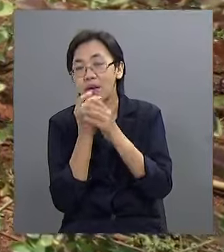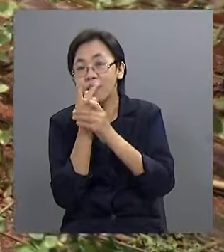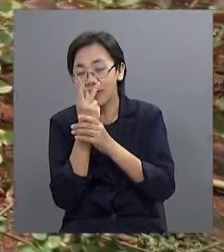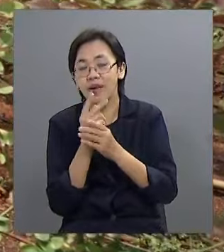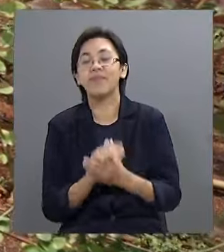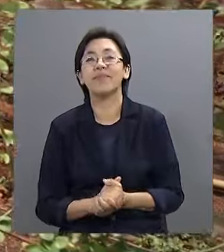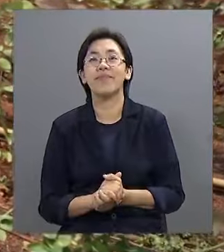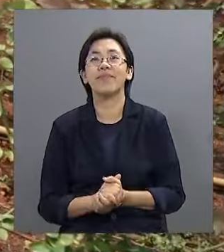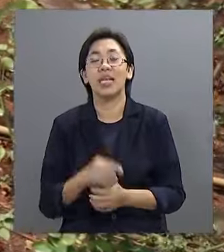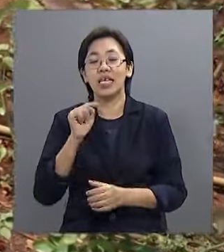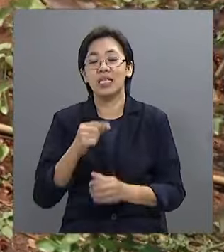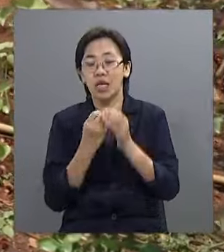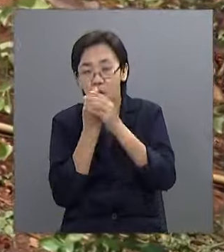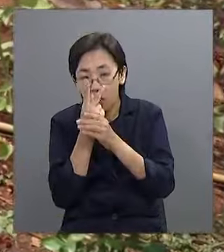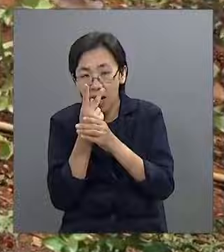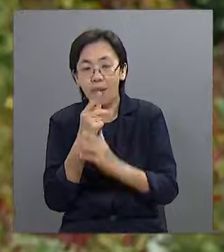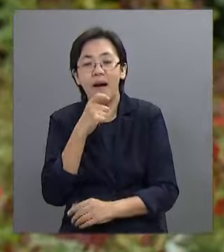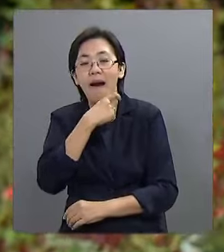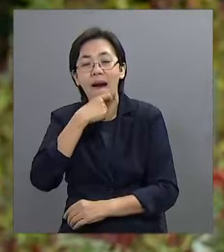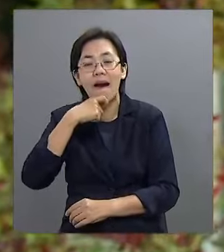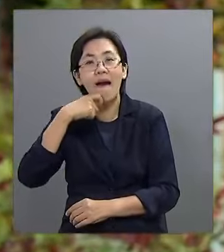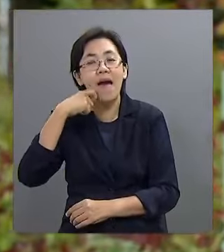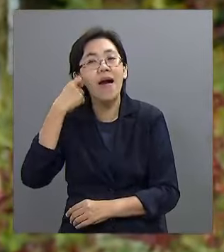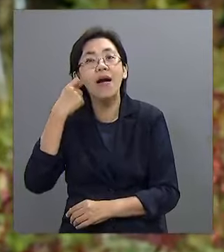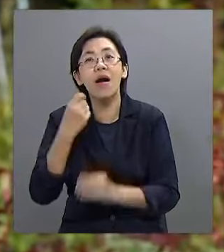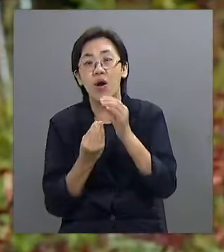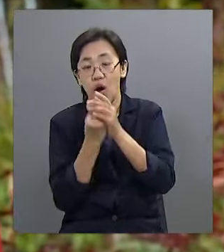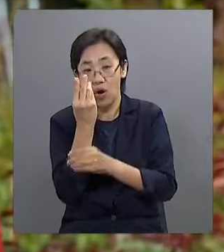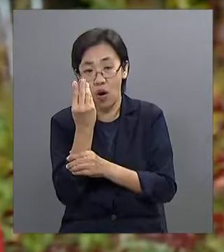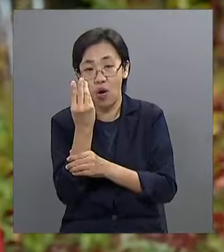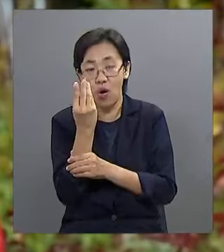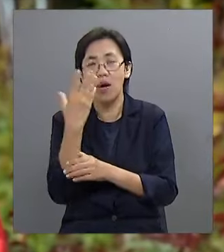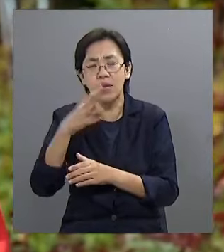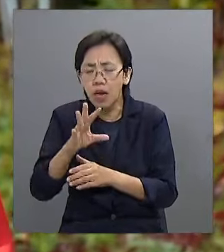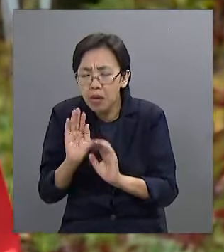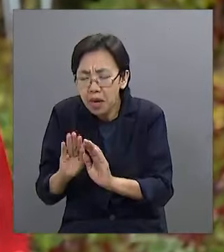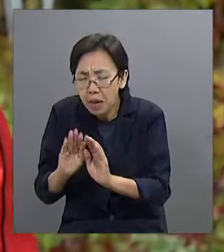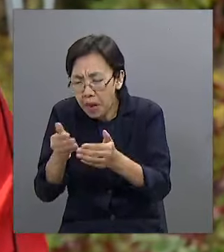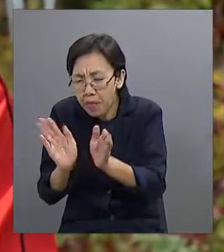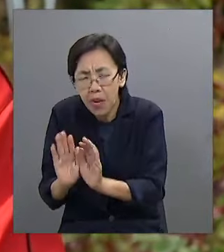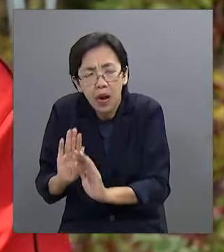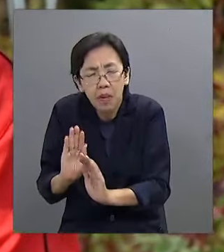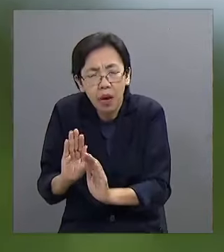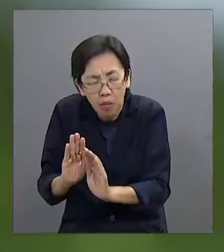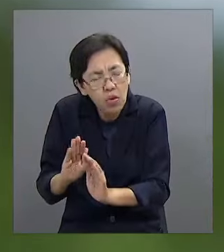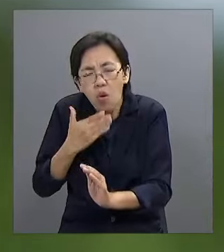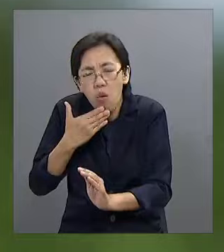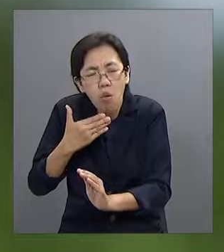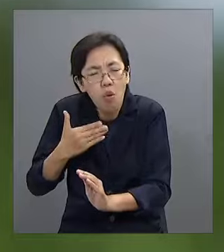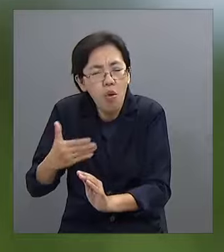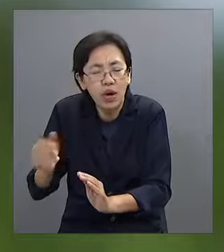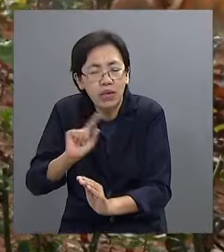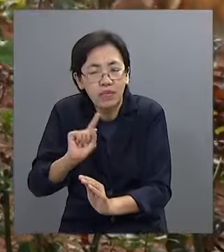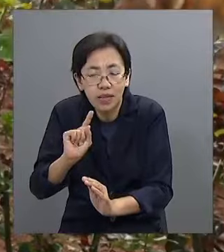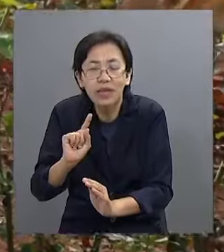บแห้ง ก็คือจากดอกกุหลาบแบบนี้เดี๋ยวเราจะไปดูวิธีการกันว่าเราจะทำยังไงให้เป็นกุหลาบมหัศจรรย